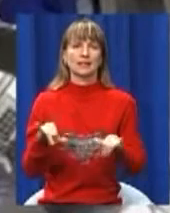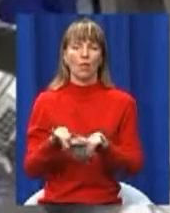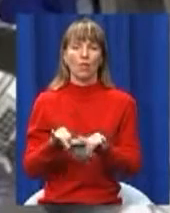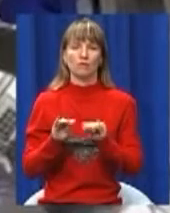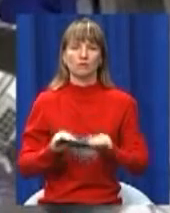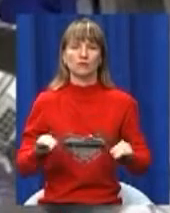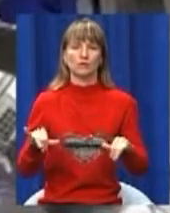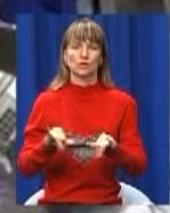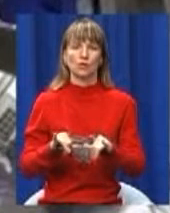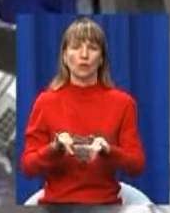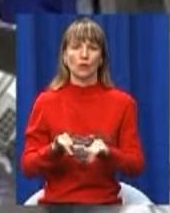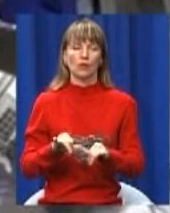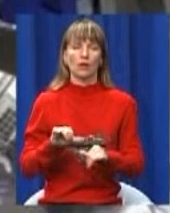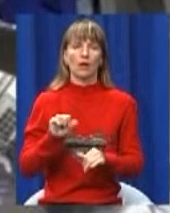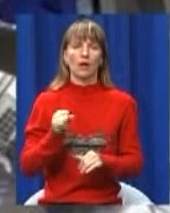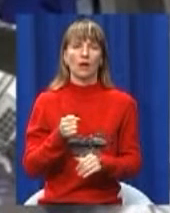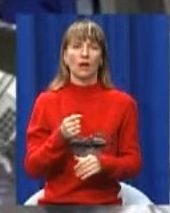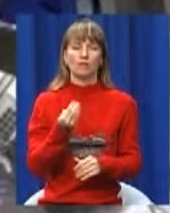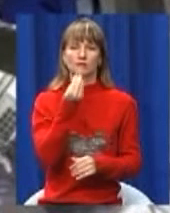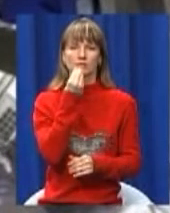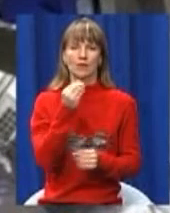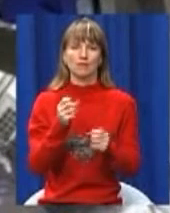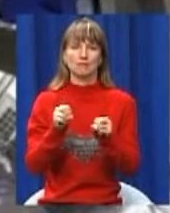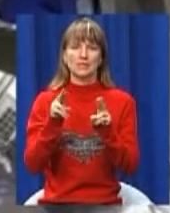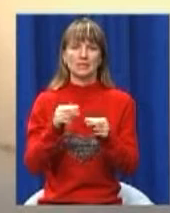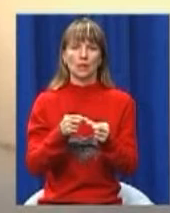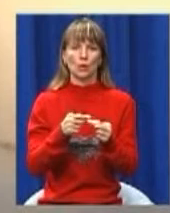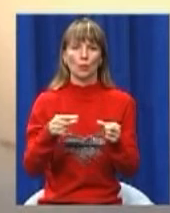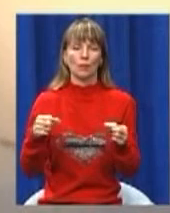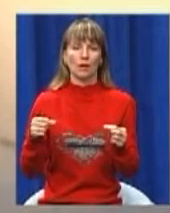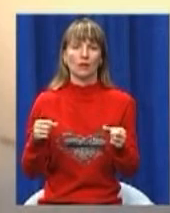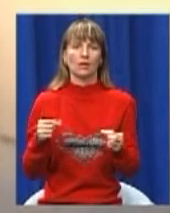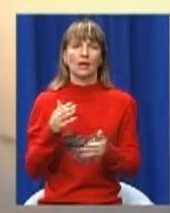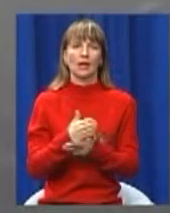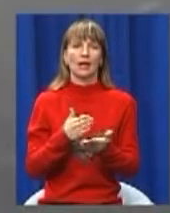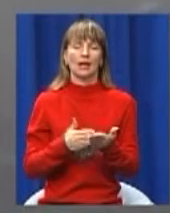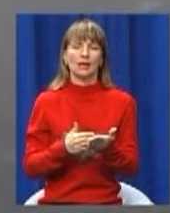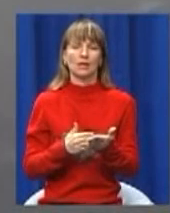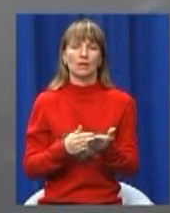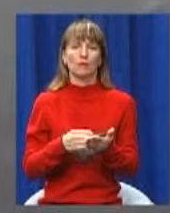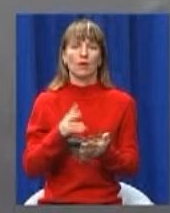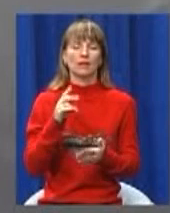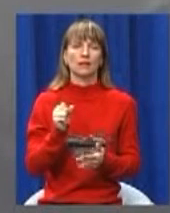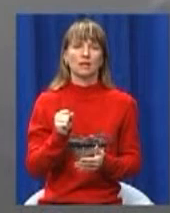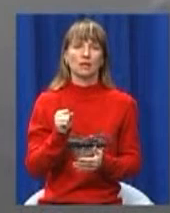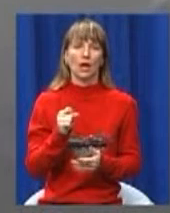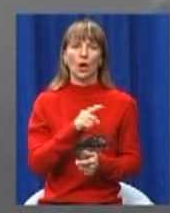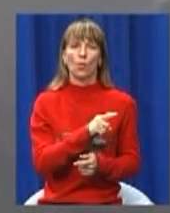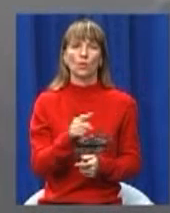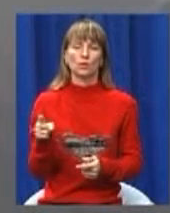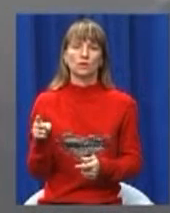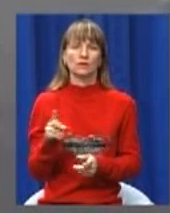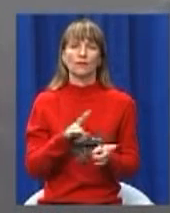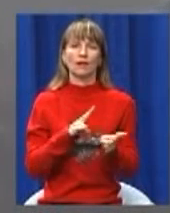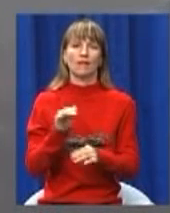до столу, а їжа подається в брикетах і кубиках. Хліб у вигляді маленьких буханок на один укус. З шкідливих факторів, що